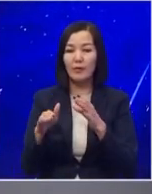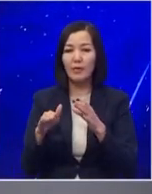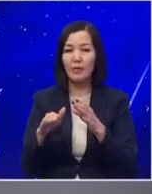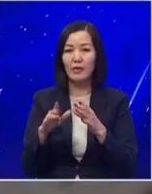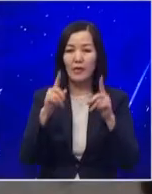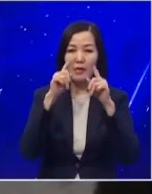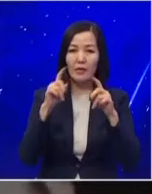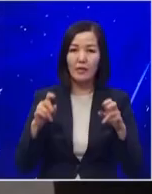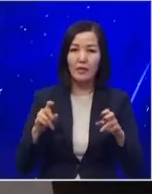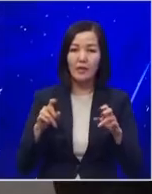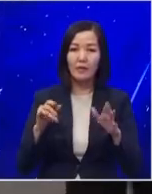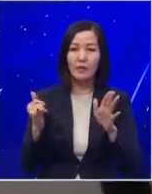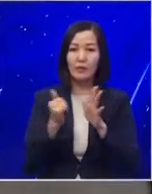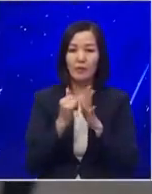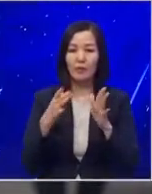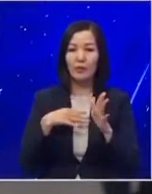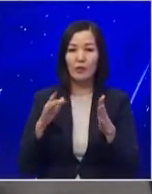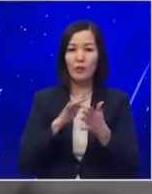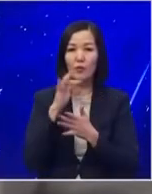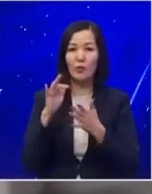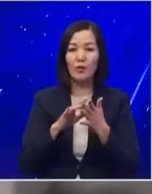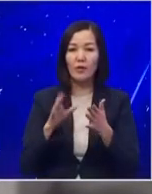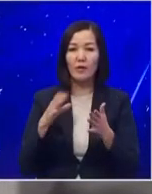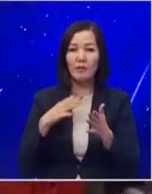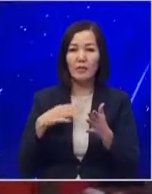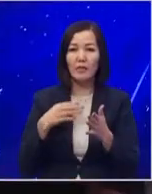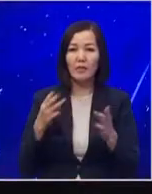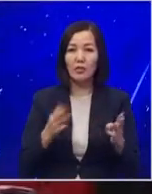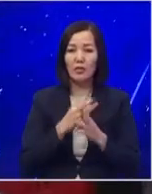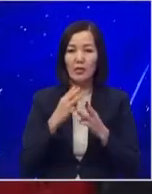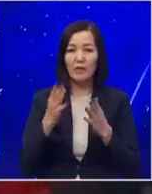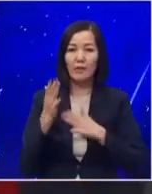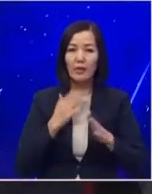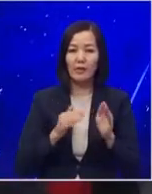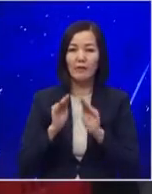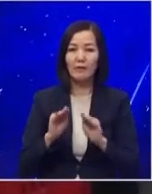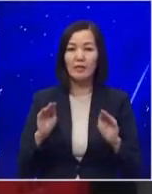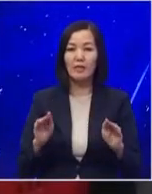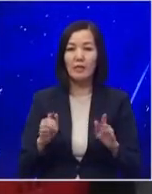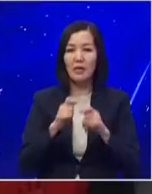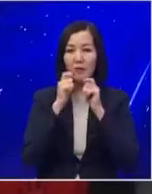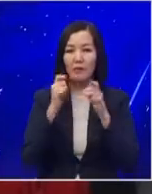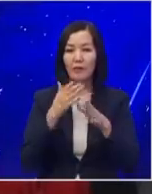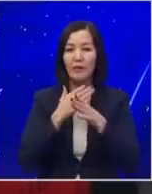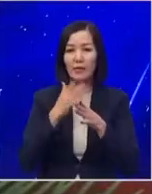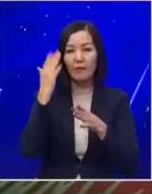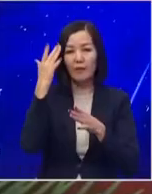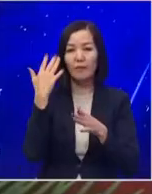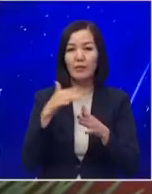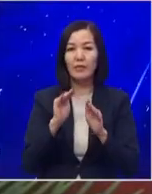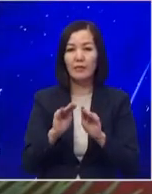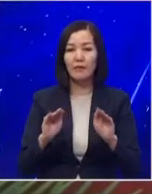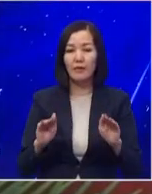украсивший один из торговых центров города а меценат изъявившие желание порадовать любит не помогли осуществить мечты почти 50